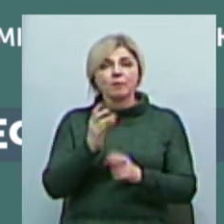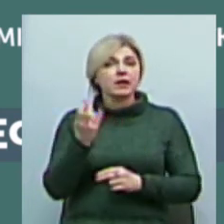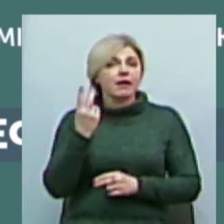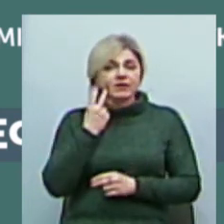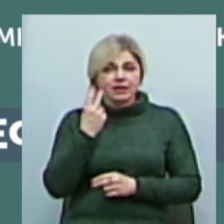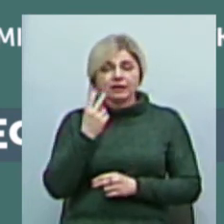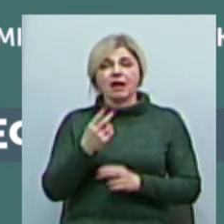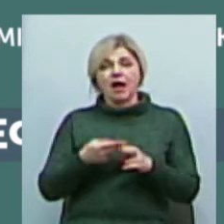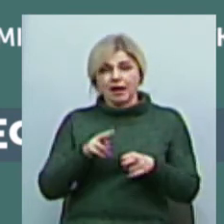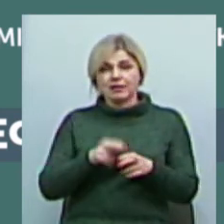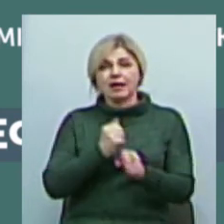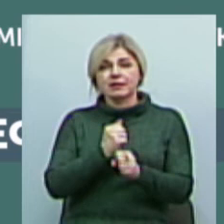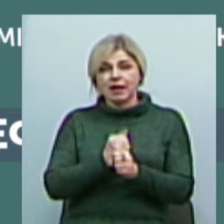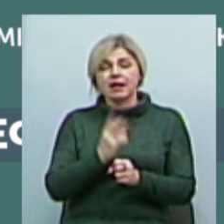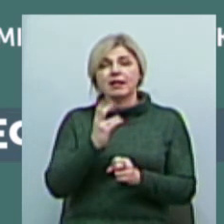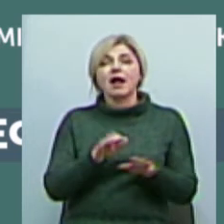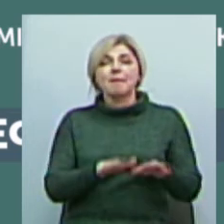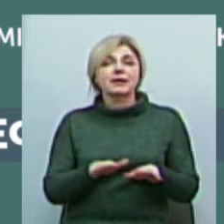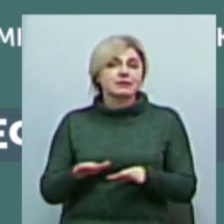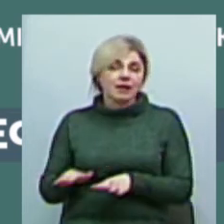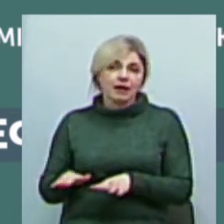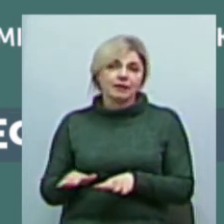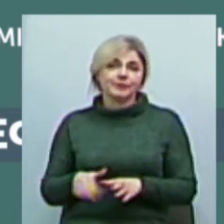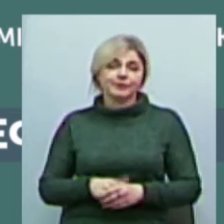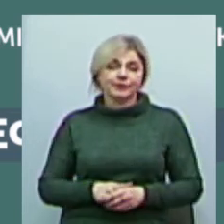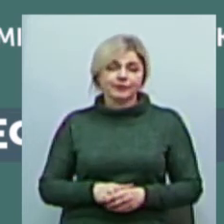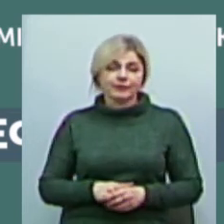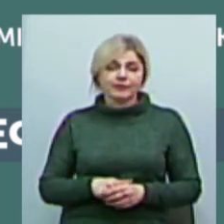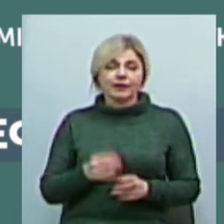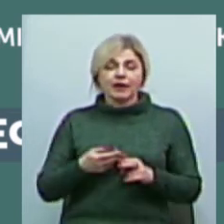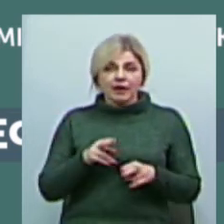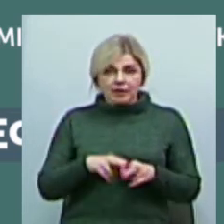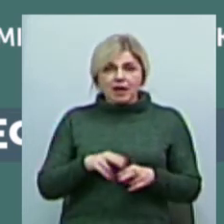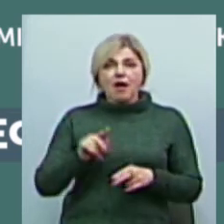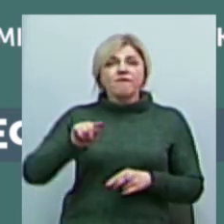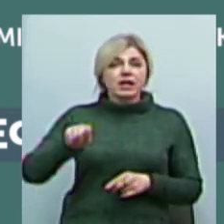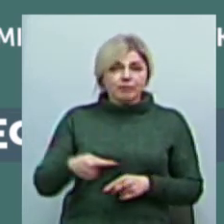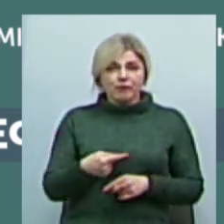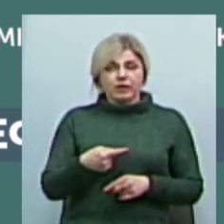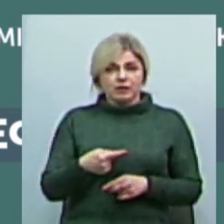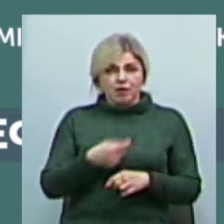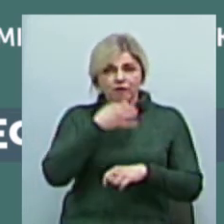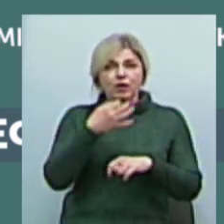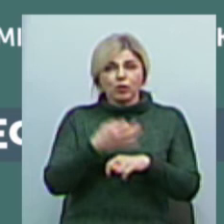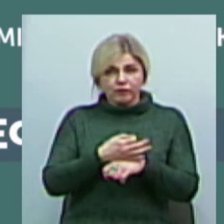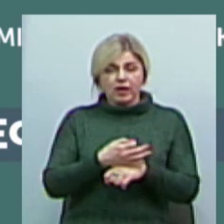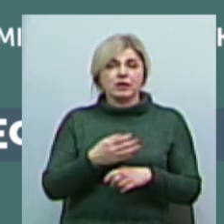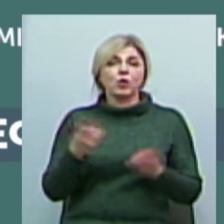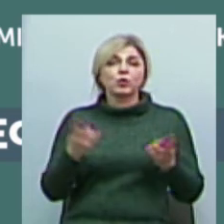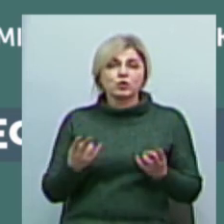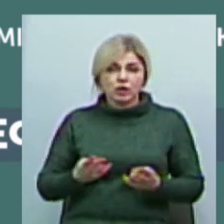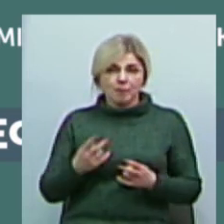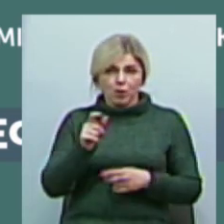вона відбувається практично на місцях, не завжди це відповідає потребам громадськості. Да? І тут ми маємо коригувати їх, тут ми